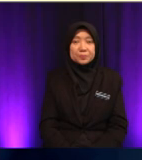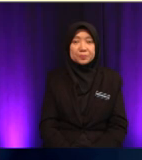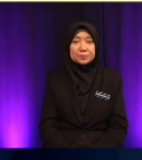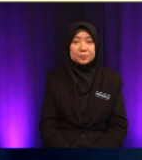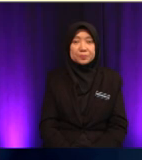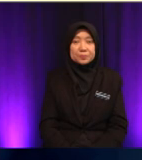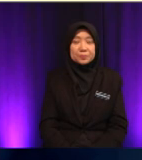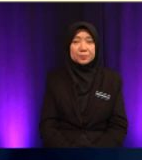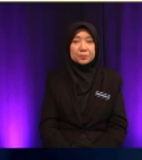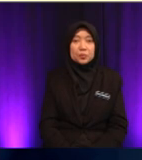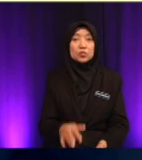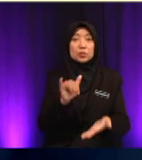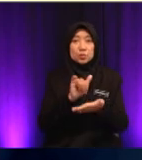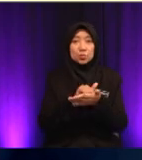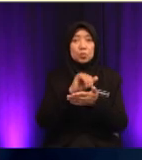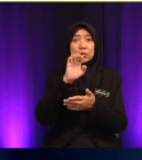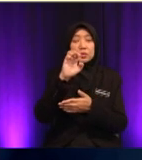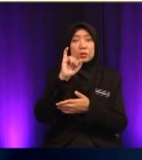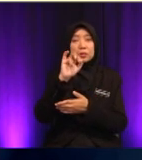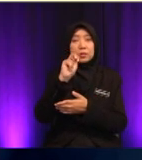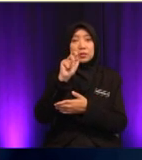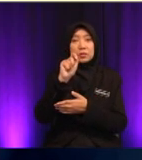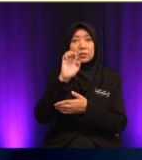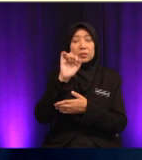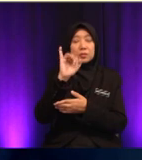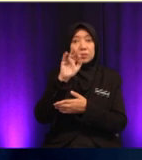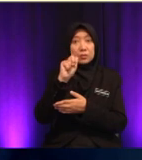itu lbstein dia memperkenalkan konsep